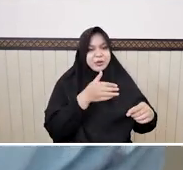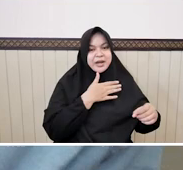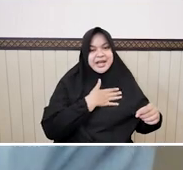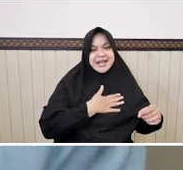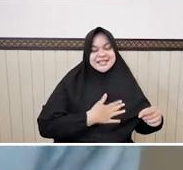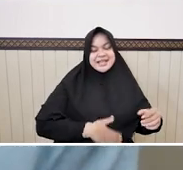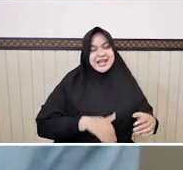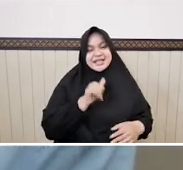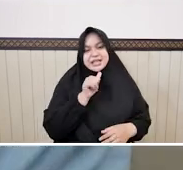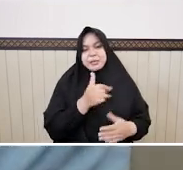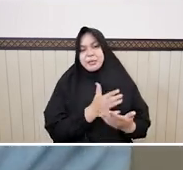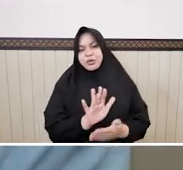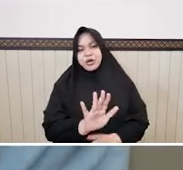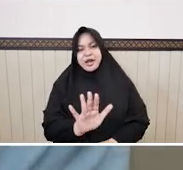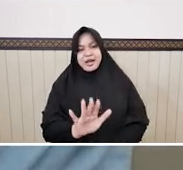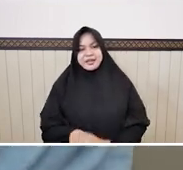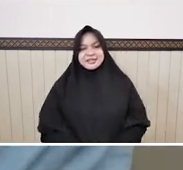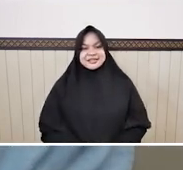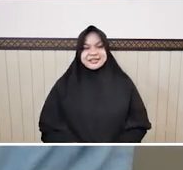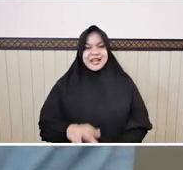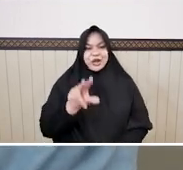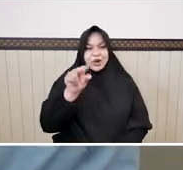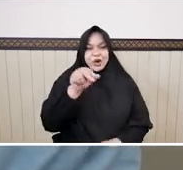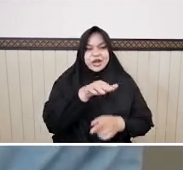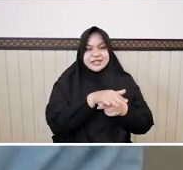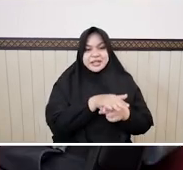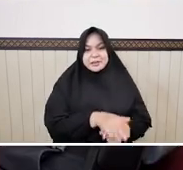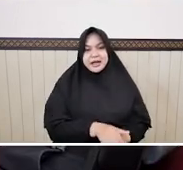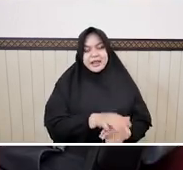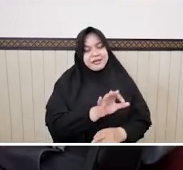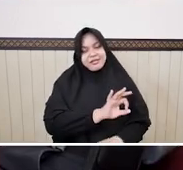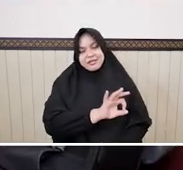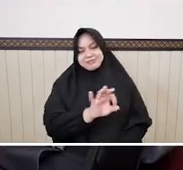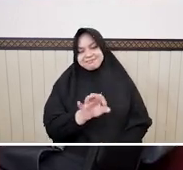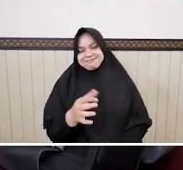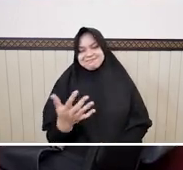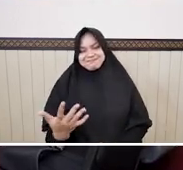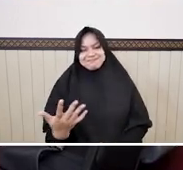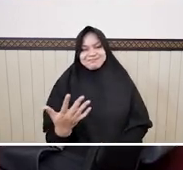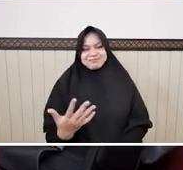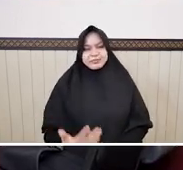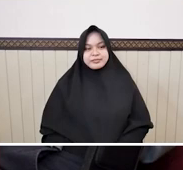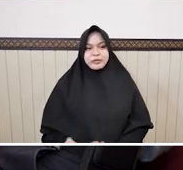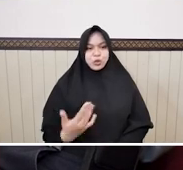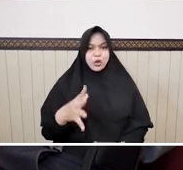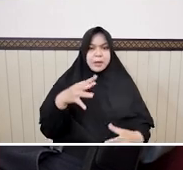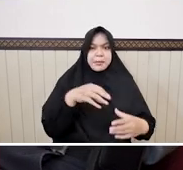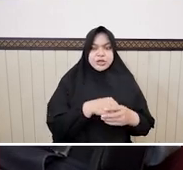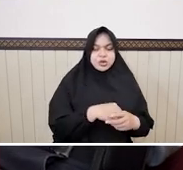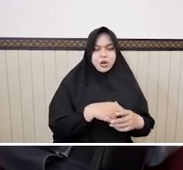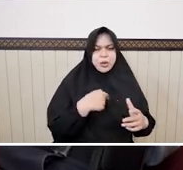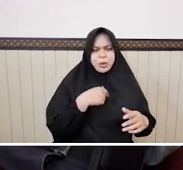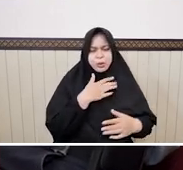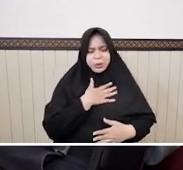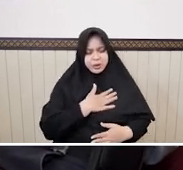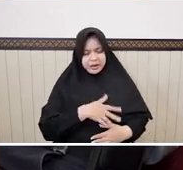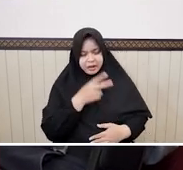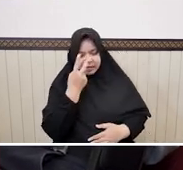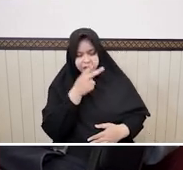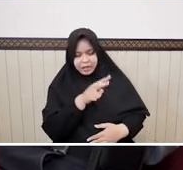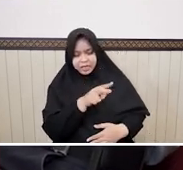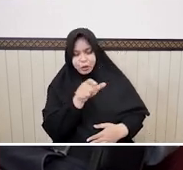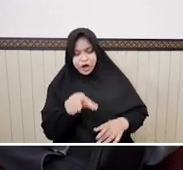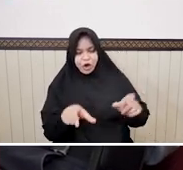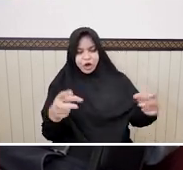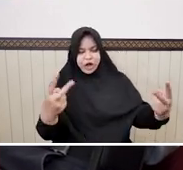kasihan siapapun nondiskriminatif disini itu enggak mudah ketika Tisya sudah masuk tapi Quran eh Kasihan ya